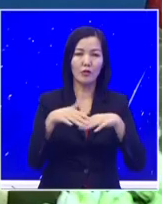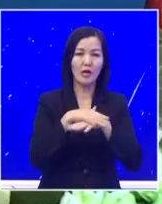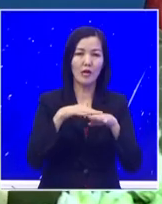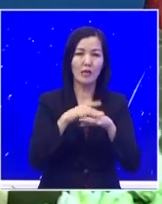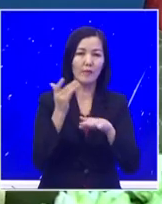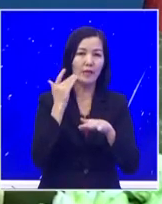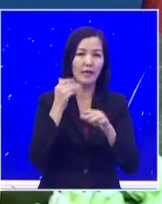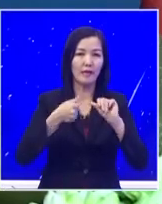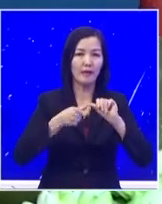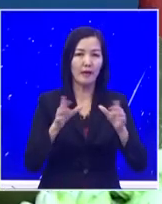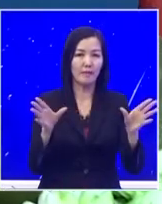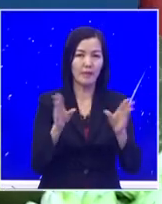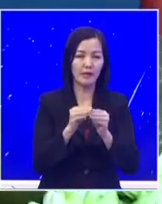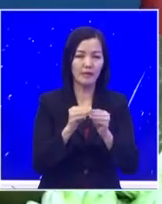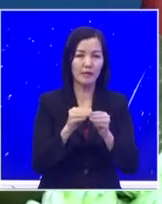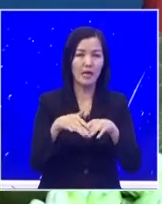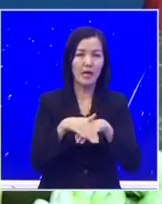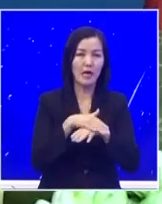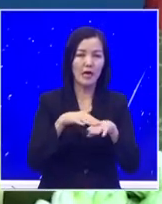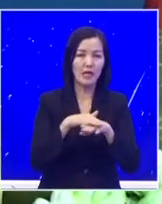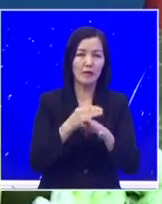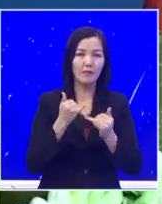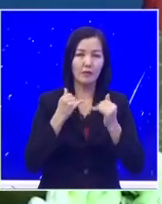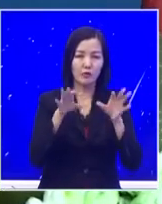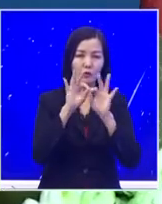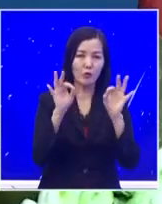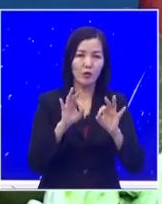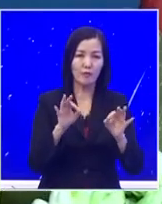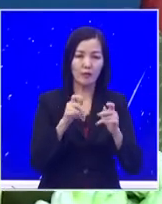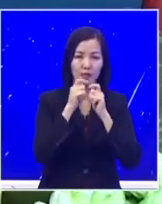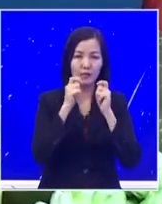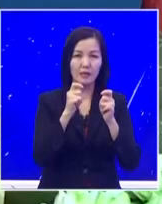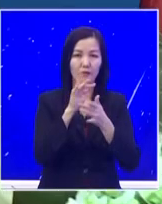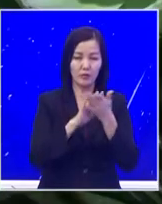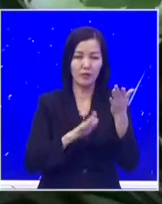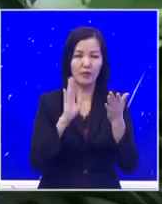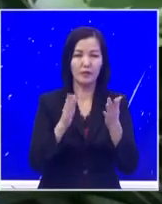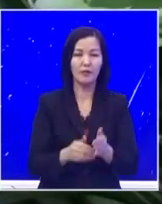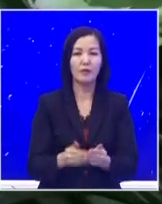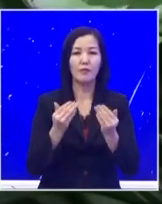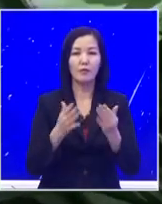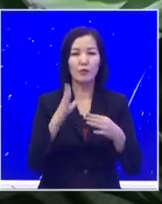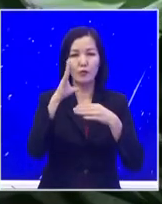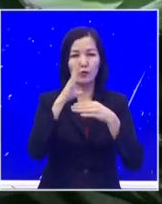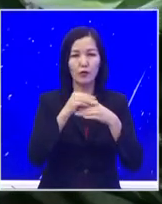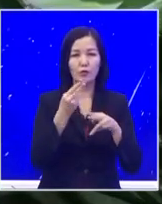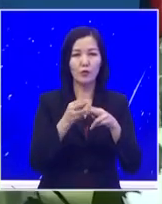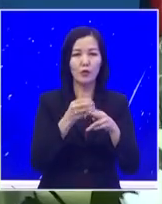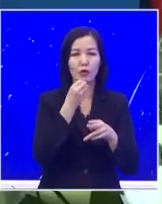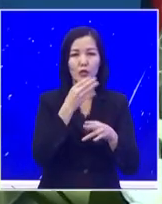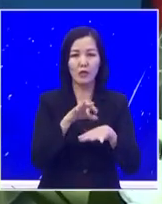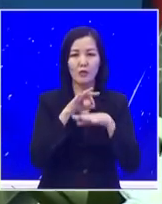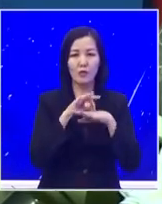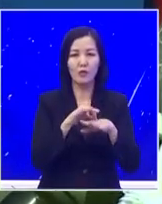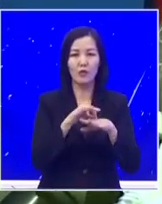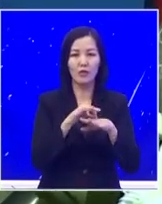Өнер халықтық дейіз. Біз халық үшін өнерімізді аямаймыз, шырқай береміз. Бүгінгі кеш өте жақсы сәтті өтті деп